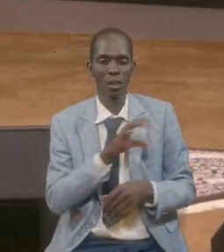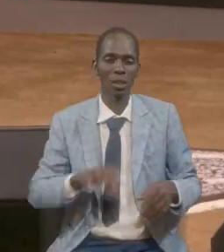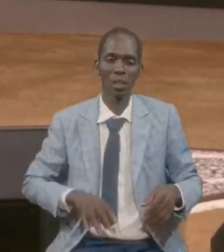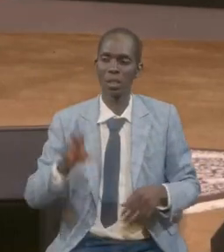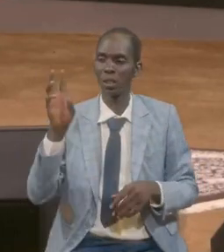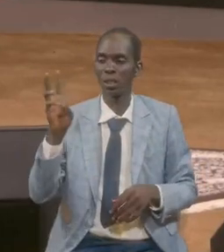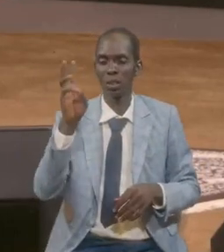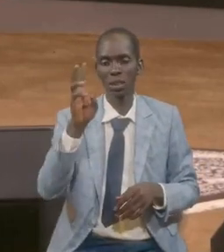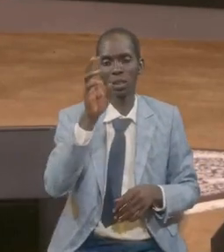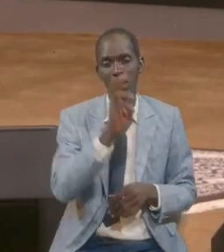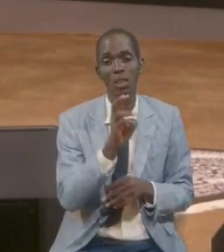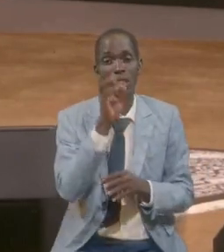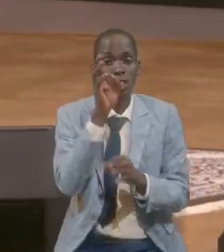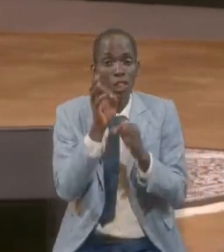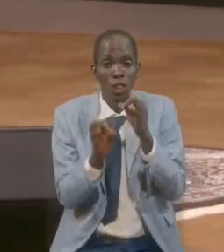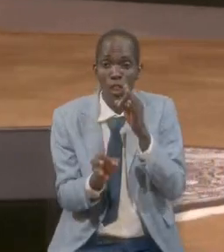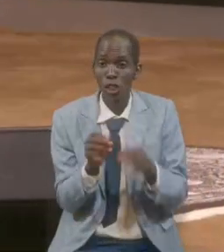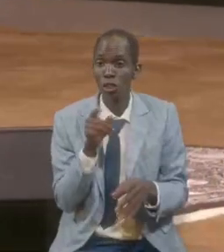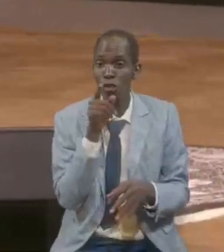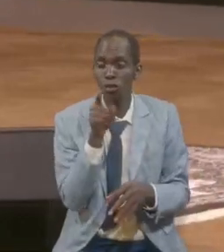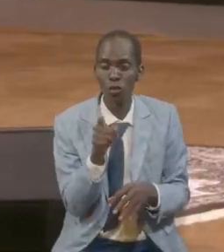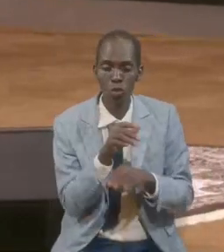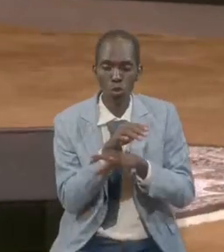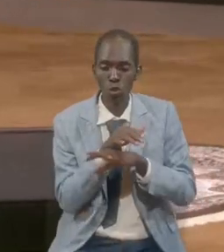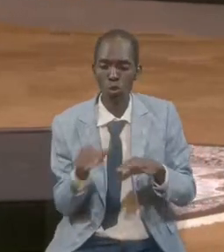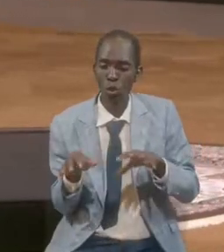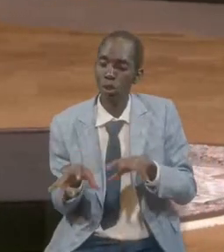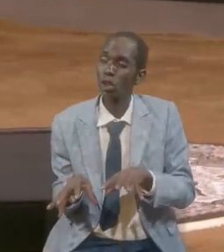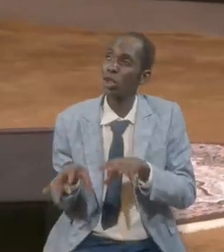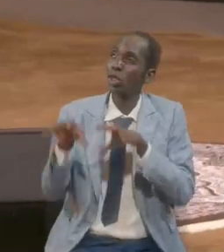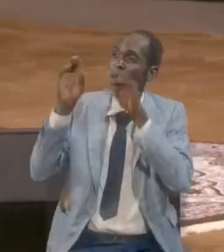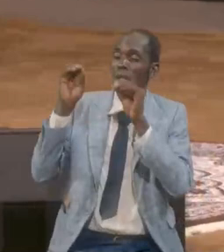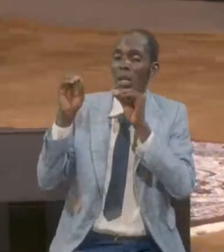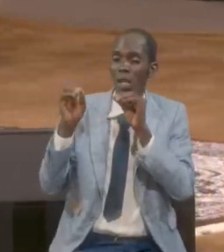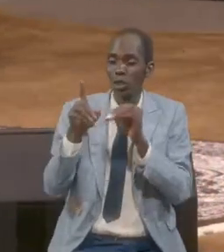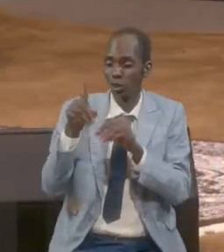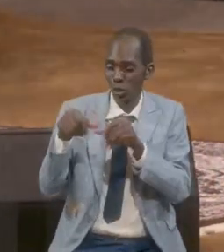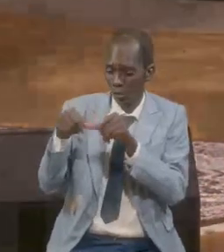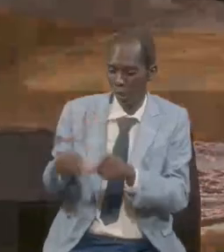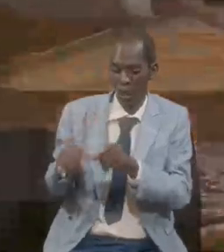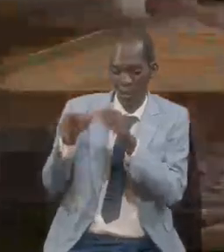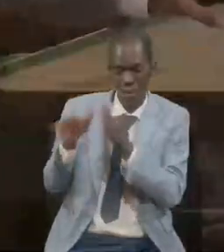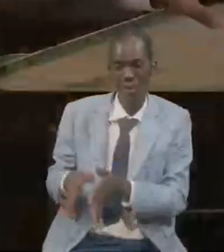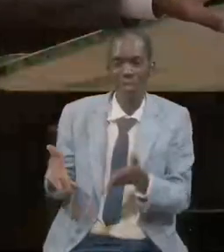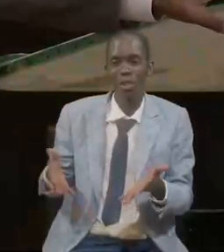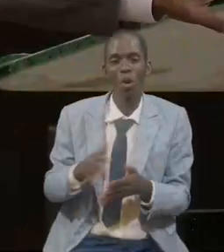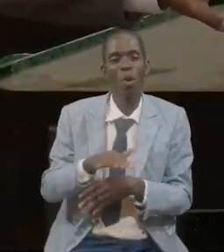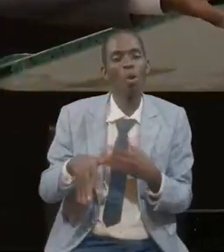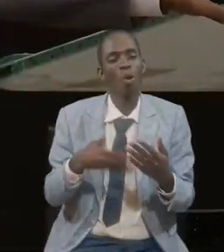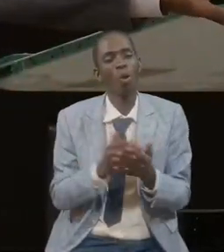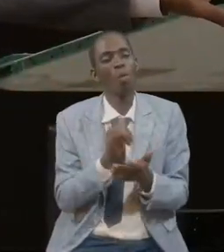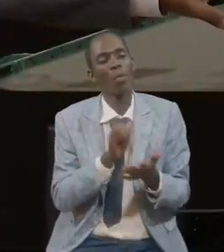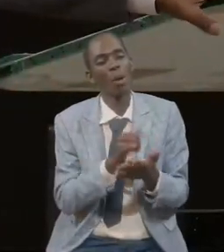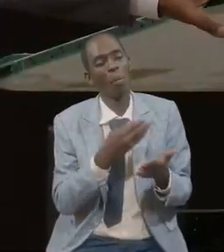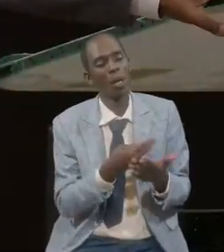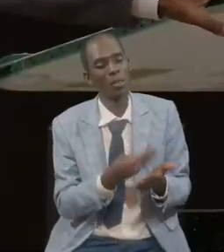si vous êtes même allé, et si vous n'êtes pas allé, si l'enlèvement a lieu, et tu es resté ici, l'argent que tu as à